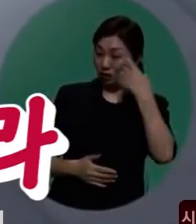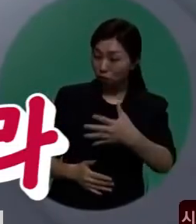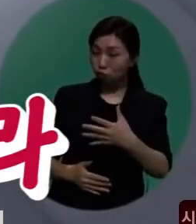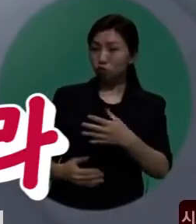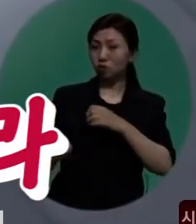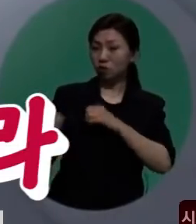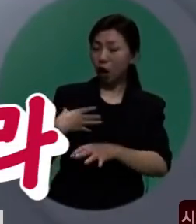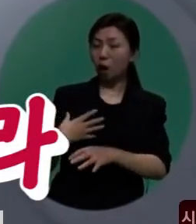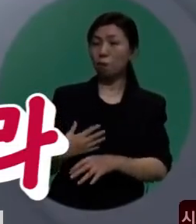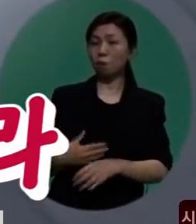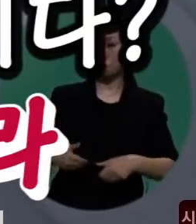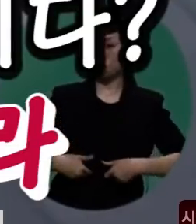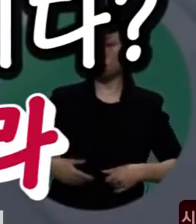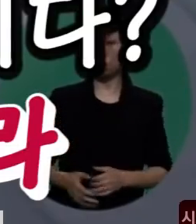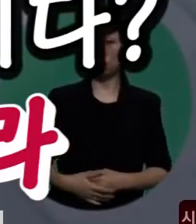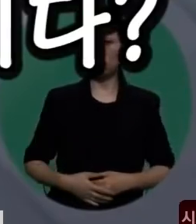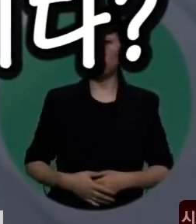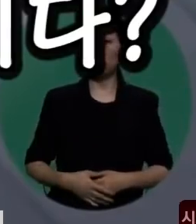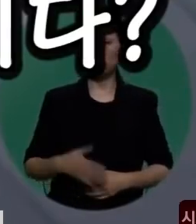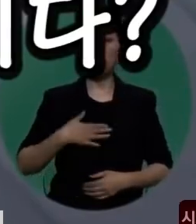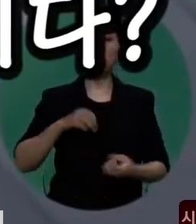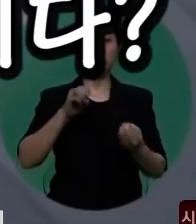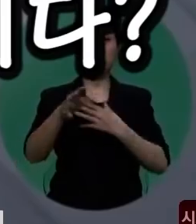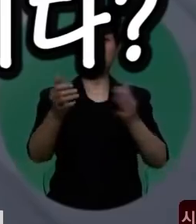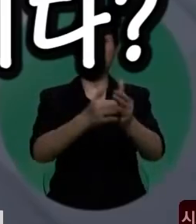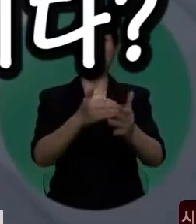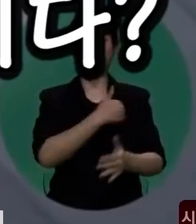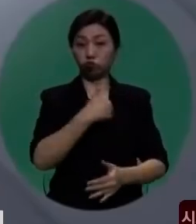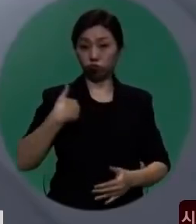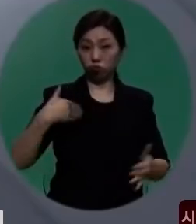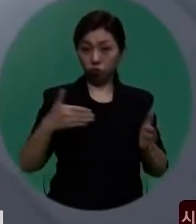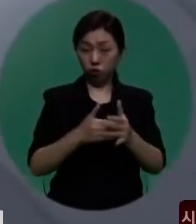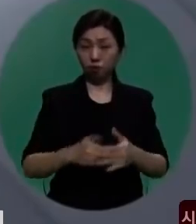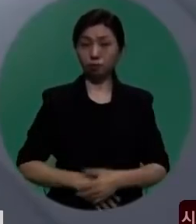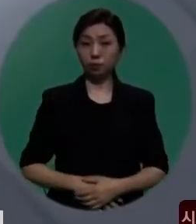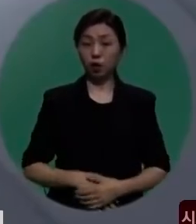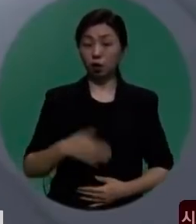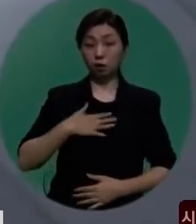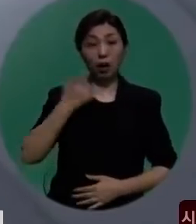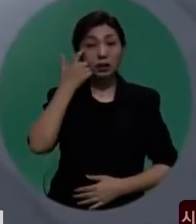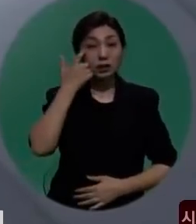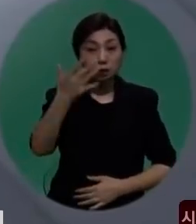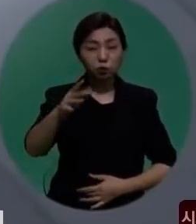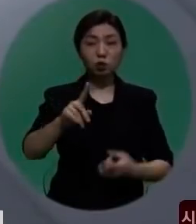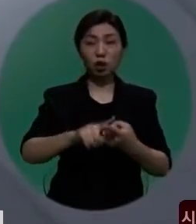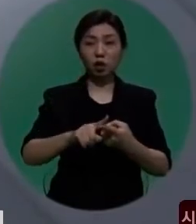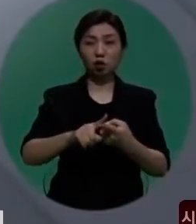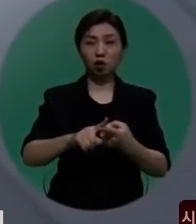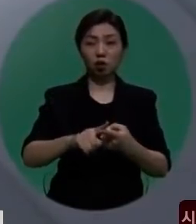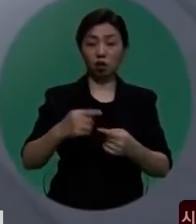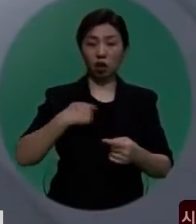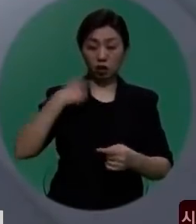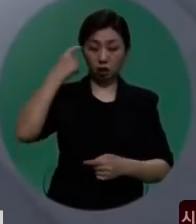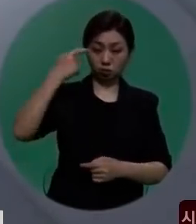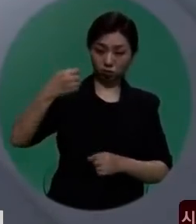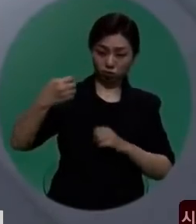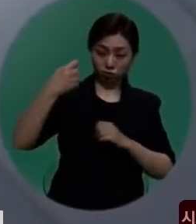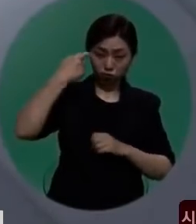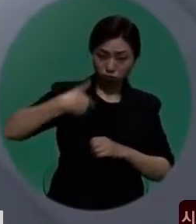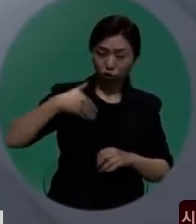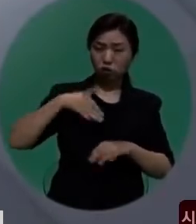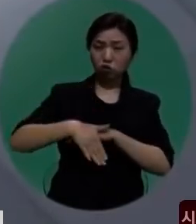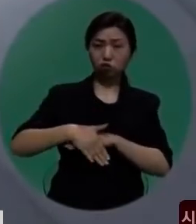명확하게 답변을 좀 하셔 하며 답이 그겁니다 4 다음이 끔 제가 질문을 하면 저한테 다시 질문하는 방식으로 이렇게 맨날